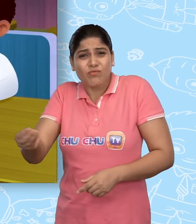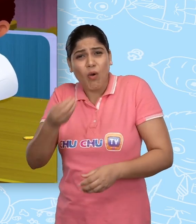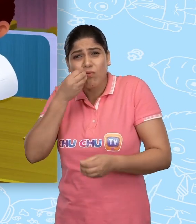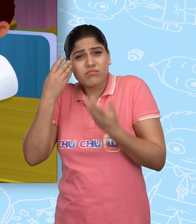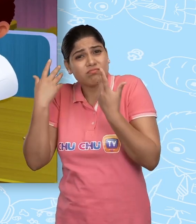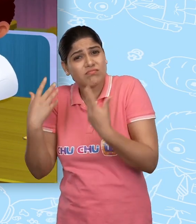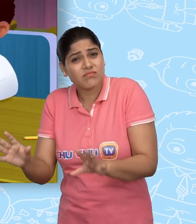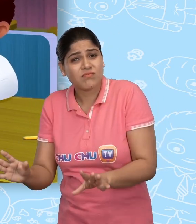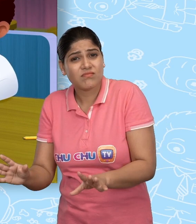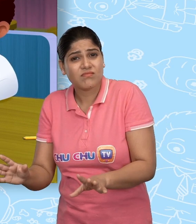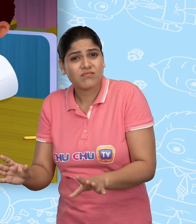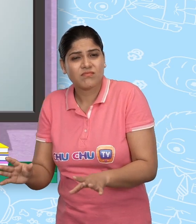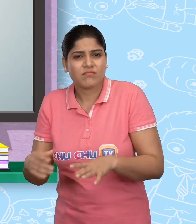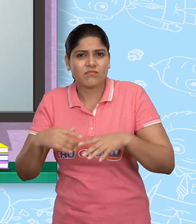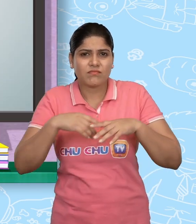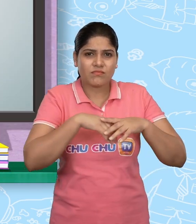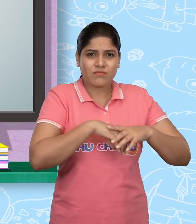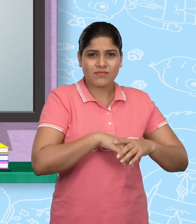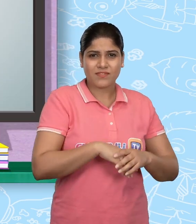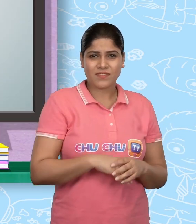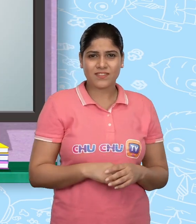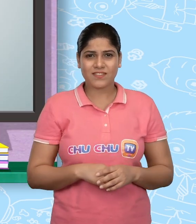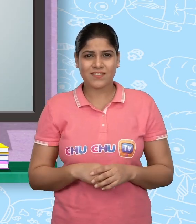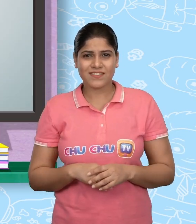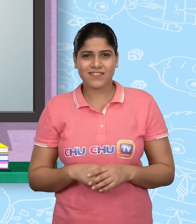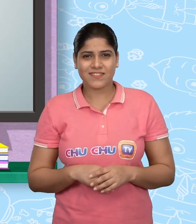उसे मेरा डॉगी खा गया मिस डोरोथी।